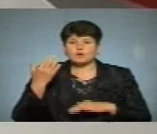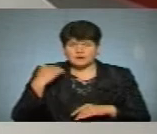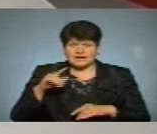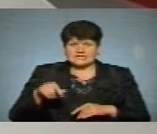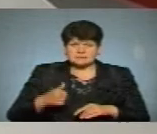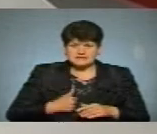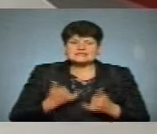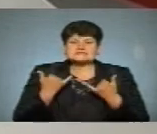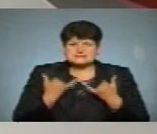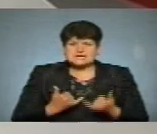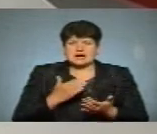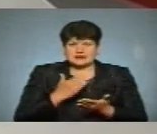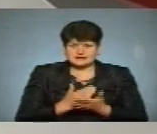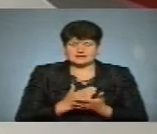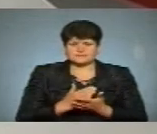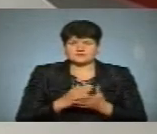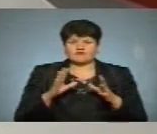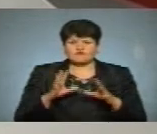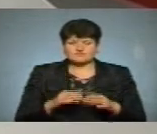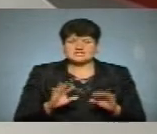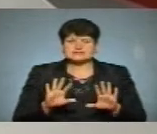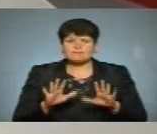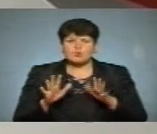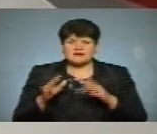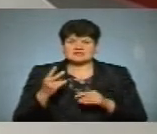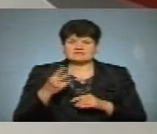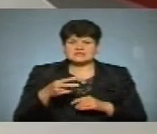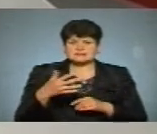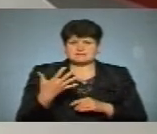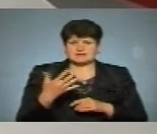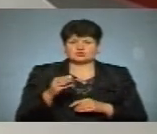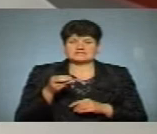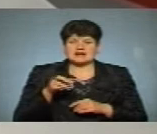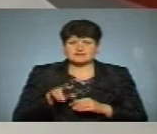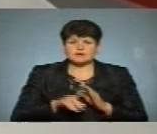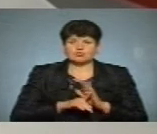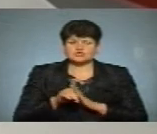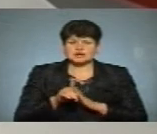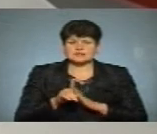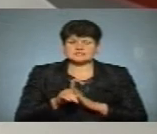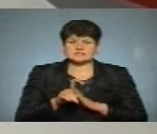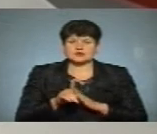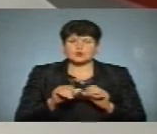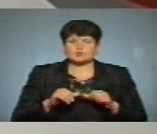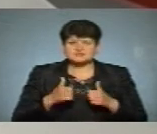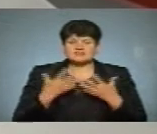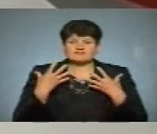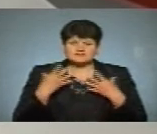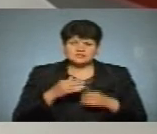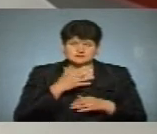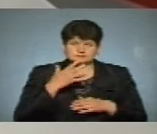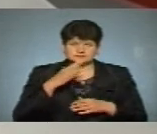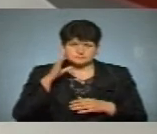і зараз є. Вже з моменту від 25 травня почали призовні комісії, вже ряд